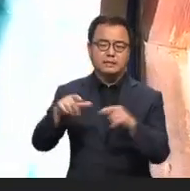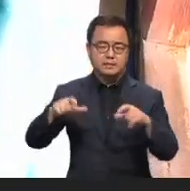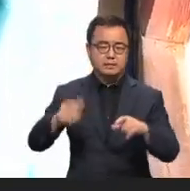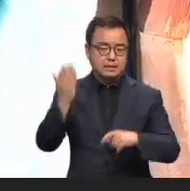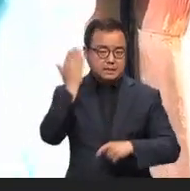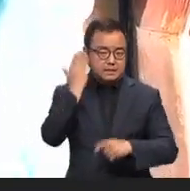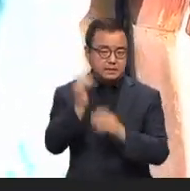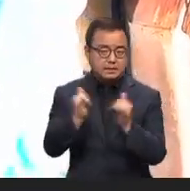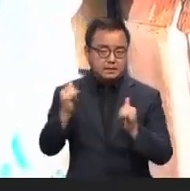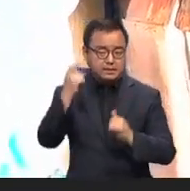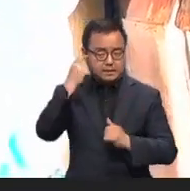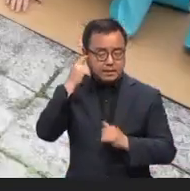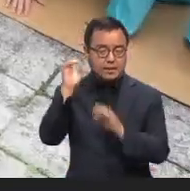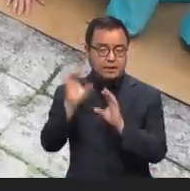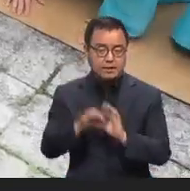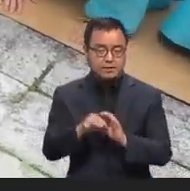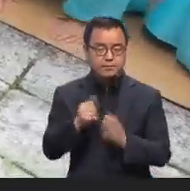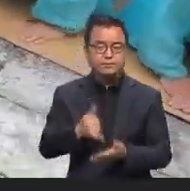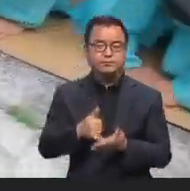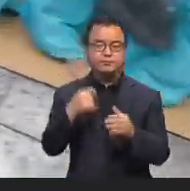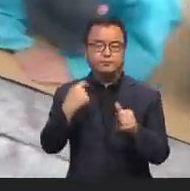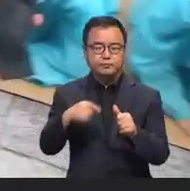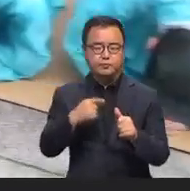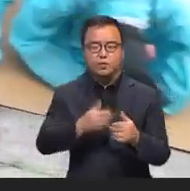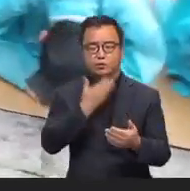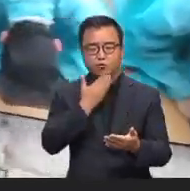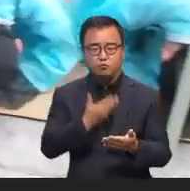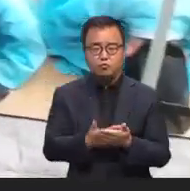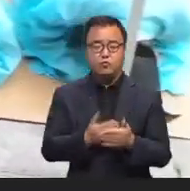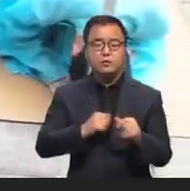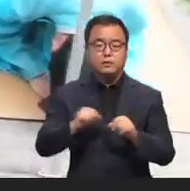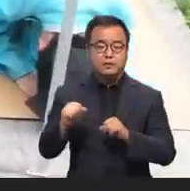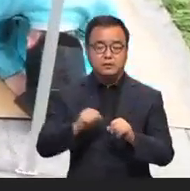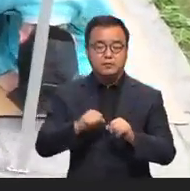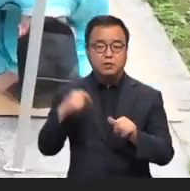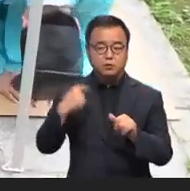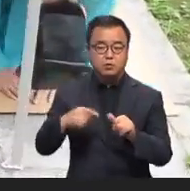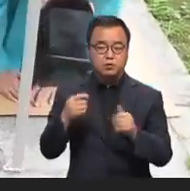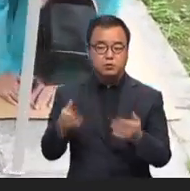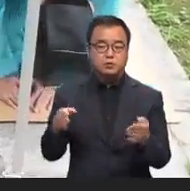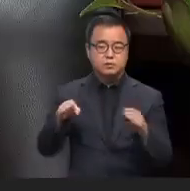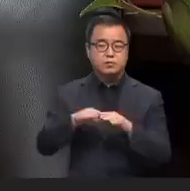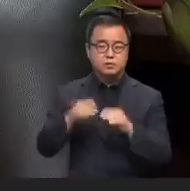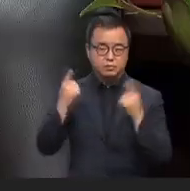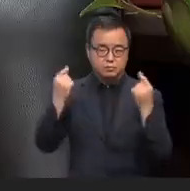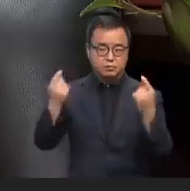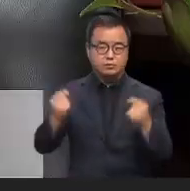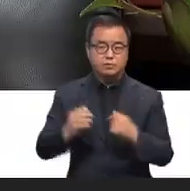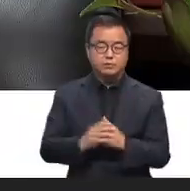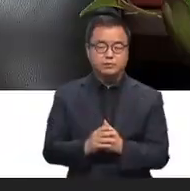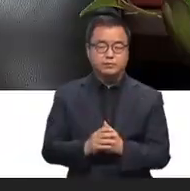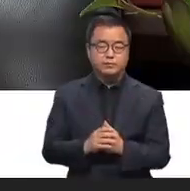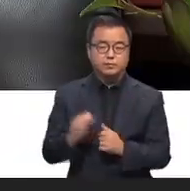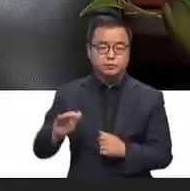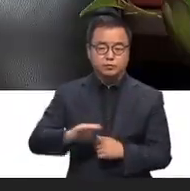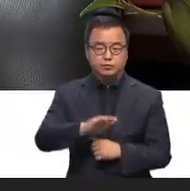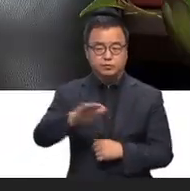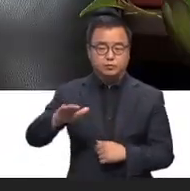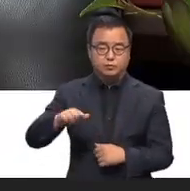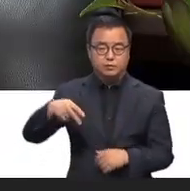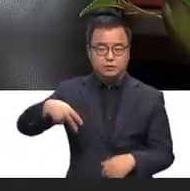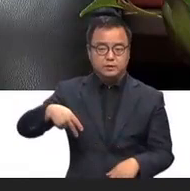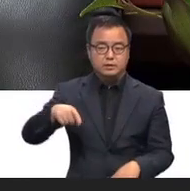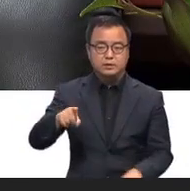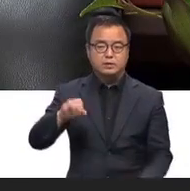기리며 인성교육을 중시하는 교육 기관의 위치를 굳건히 지켰습니다 우리 서원은 종